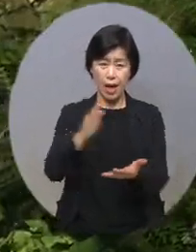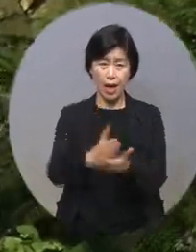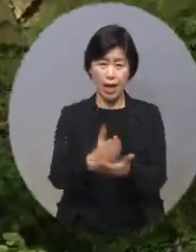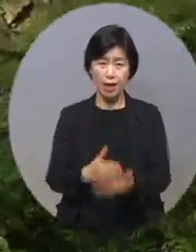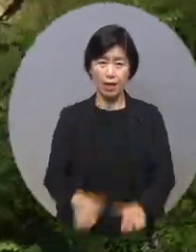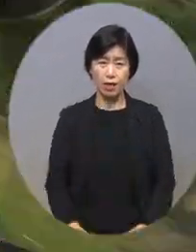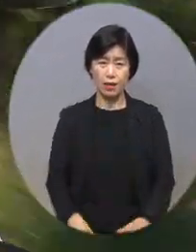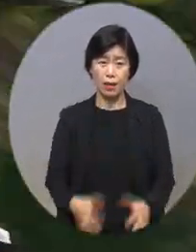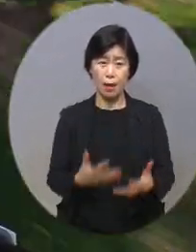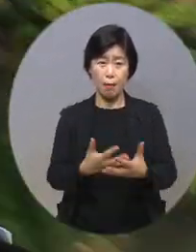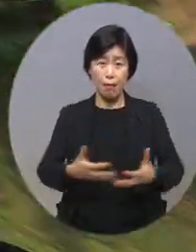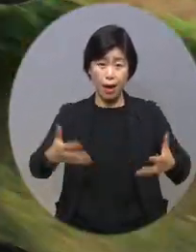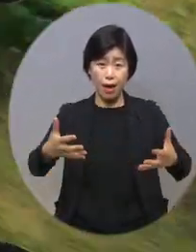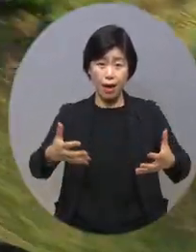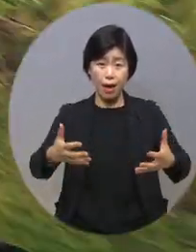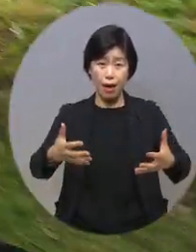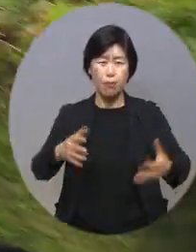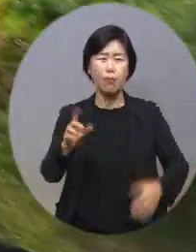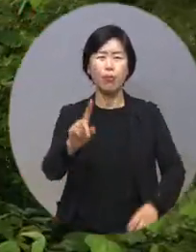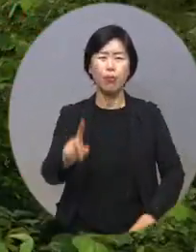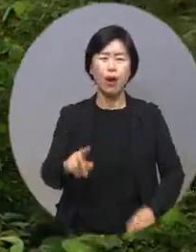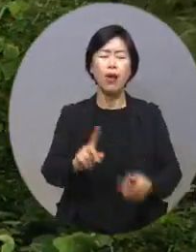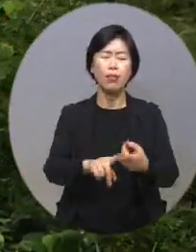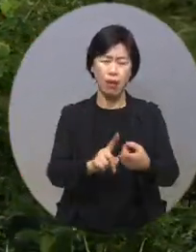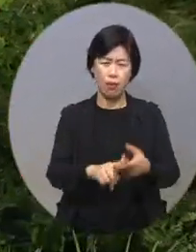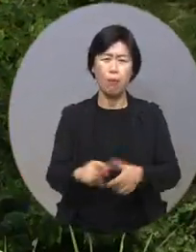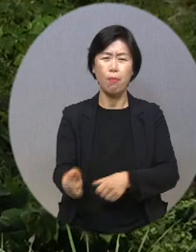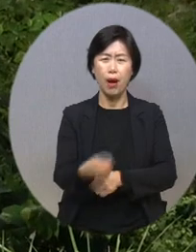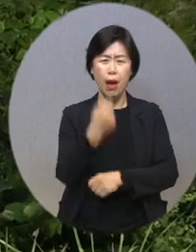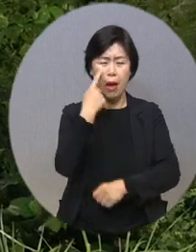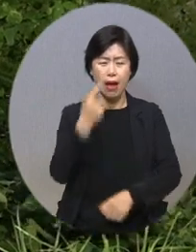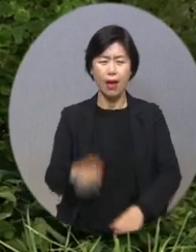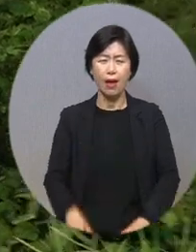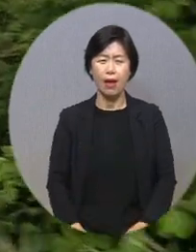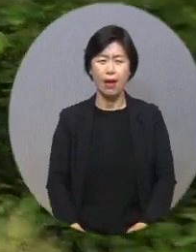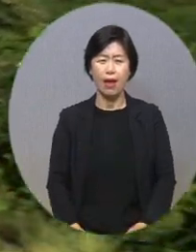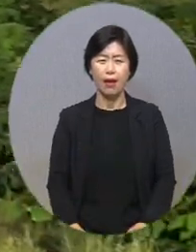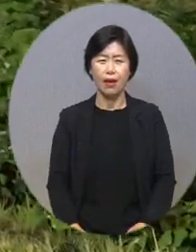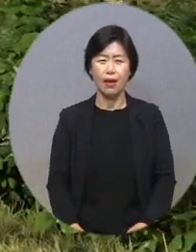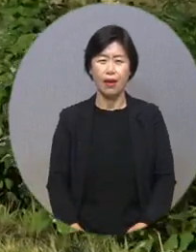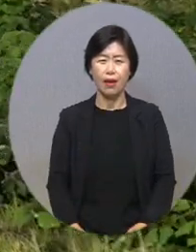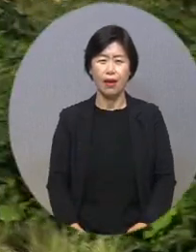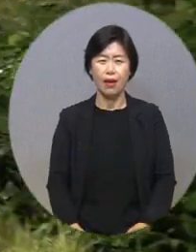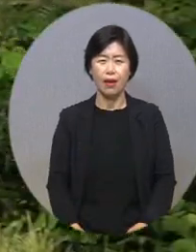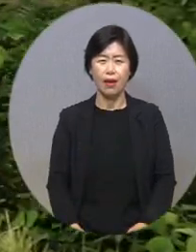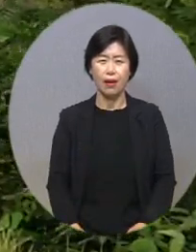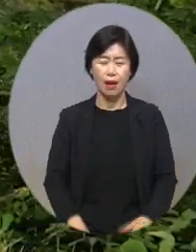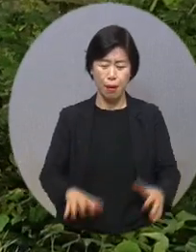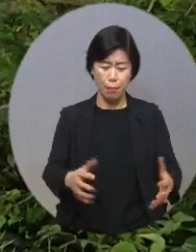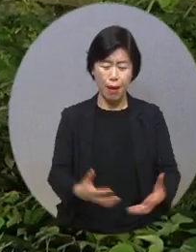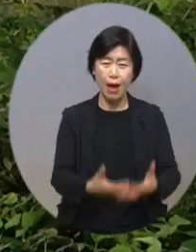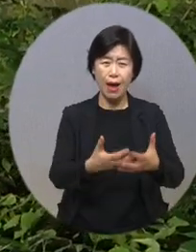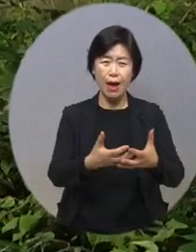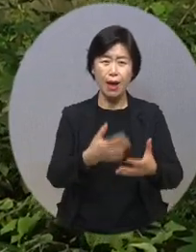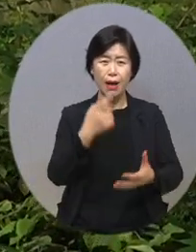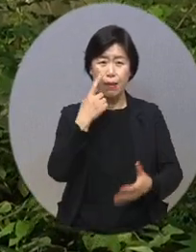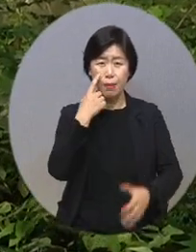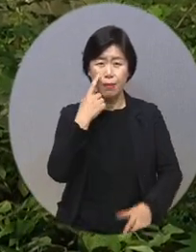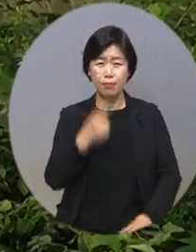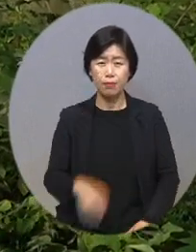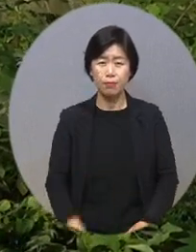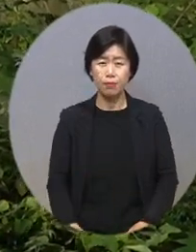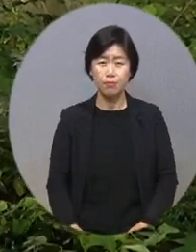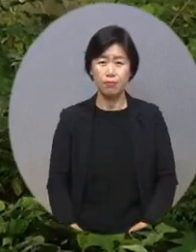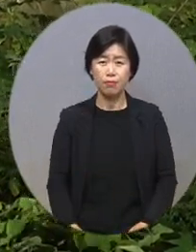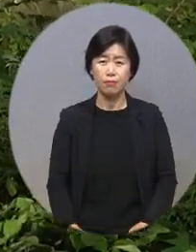어? 망. 망 그대로 치면 돼, 치면. 공격! 아니, 망 그대로. 아니, 망은 좀 해주자, 인간적으로. 공격. 한 클럽 뒤로